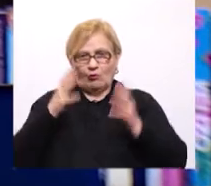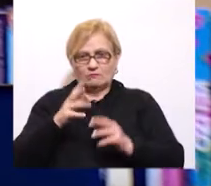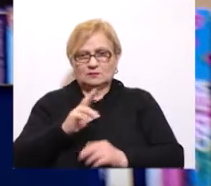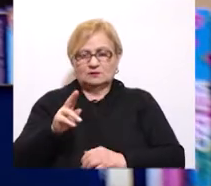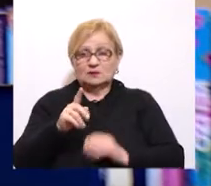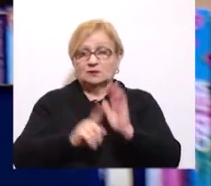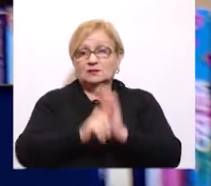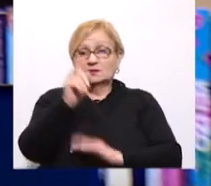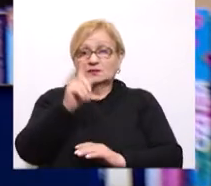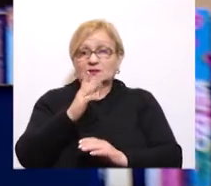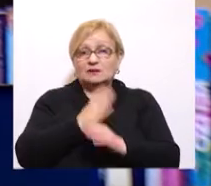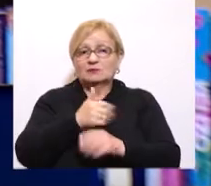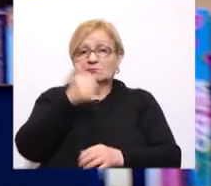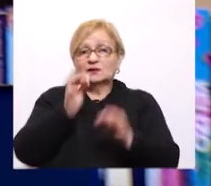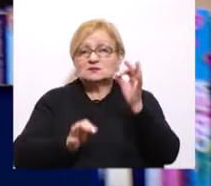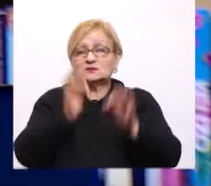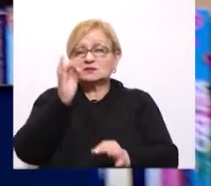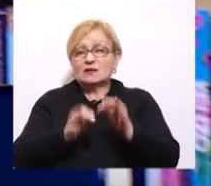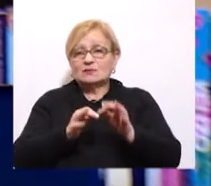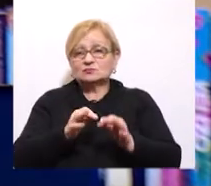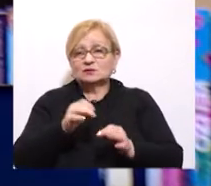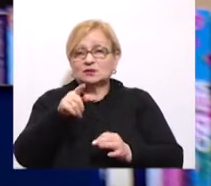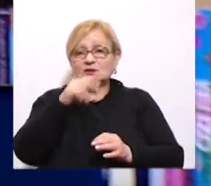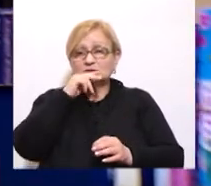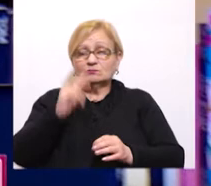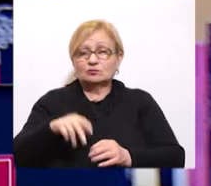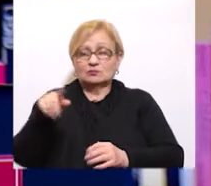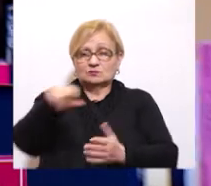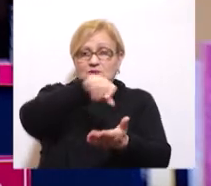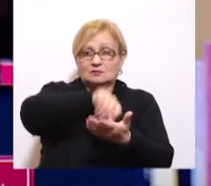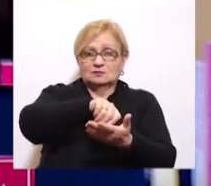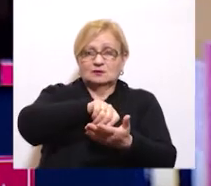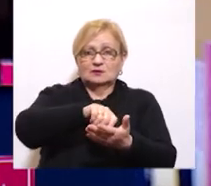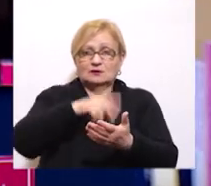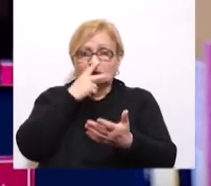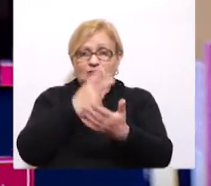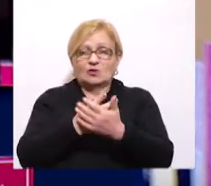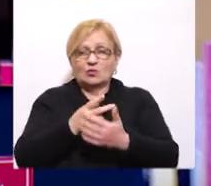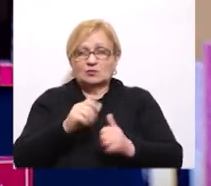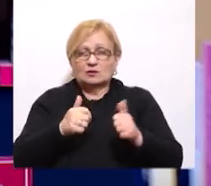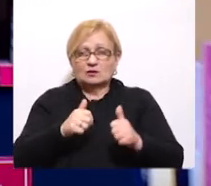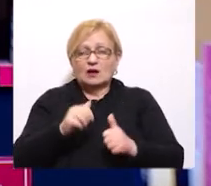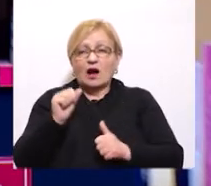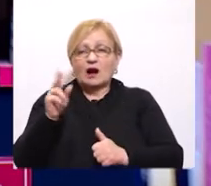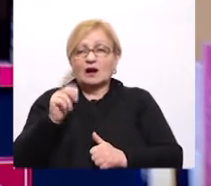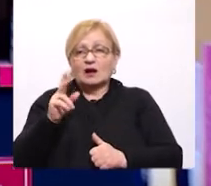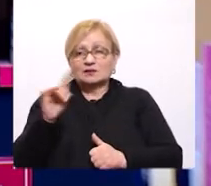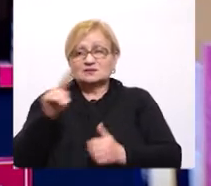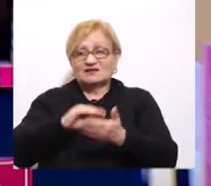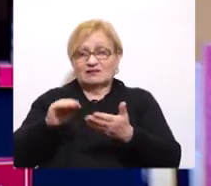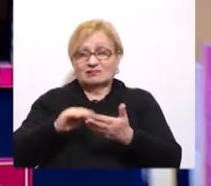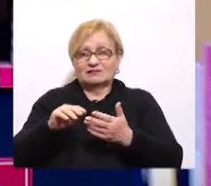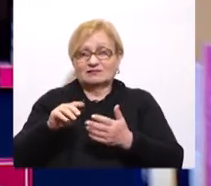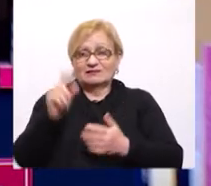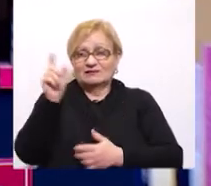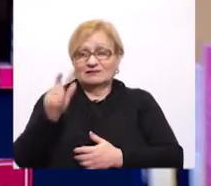პოემის დასაწყისში სასამართლოს წინაშე ბრალდებული თორნიკე როგორ გამოიყურება? აკაკი ლექსით